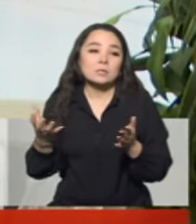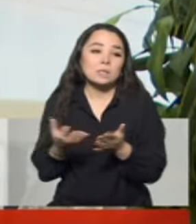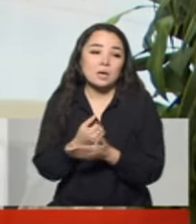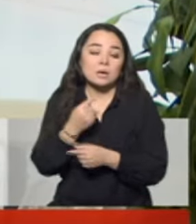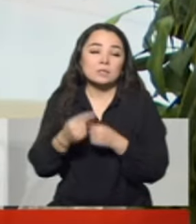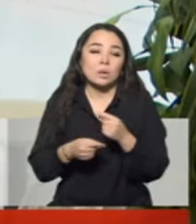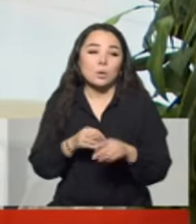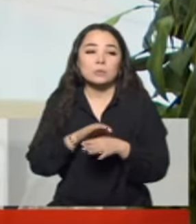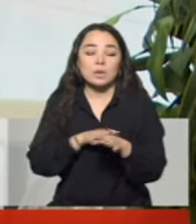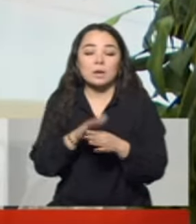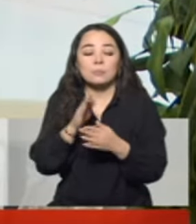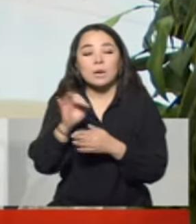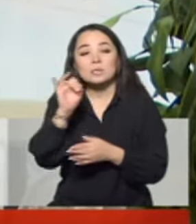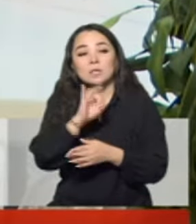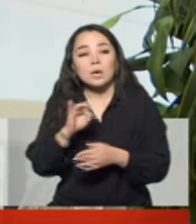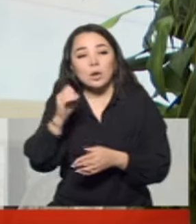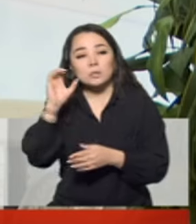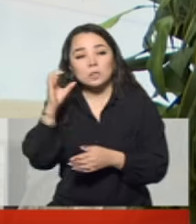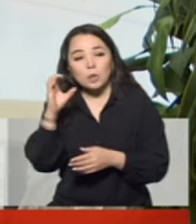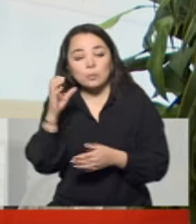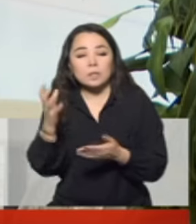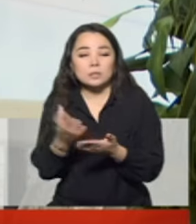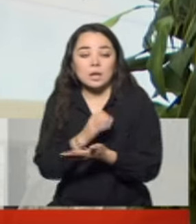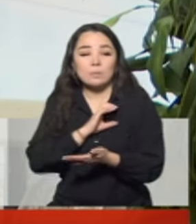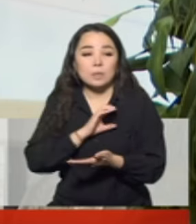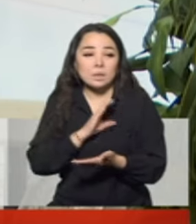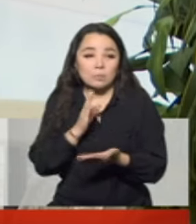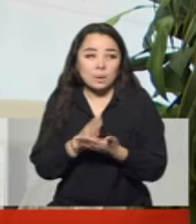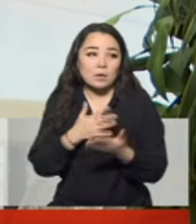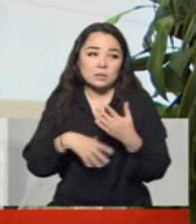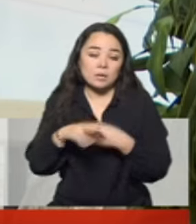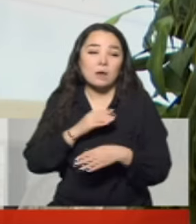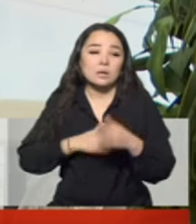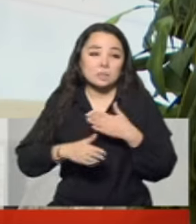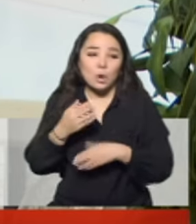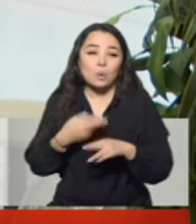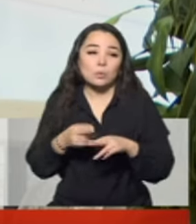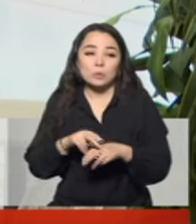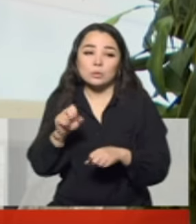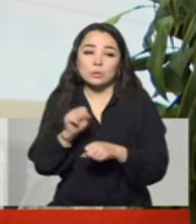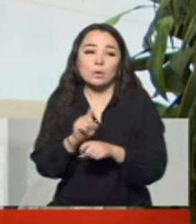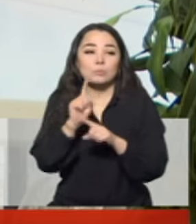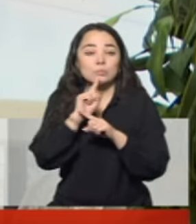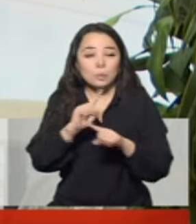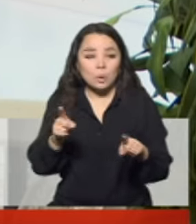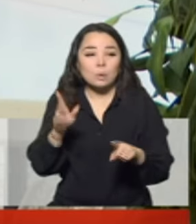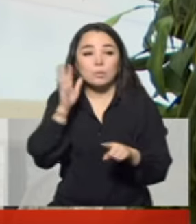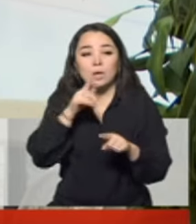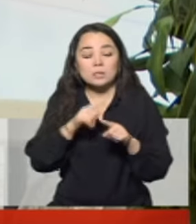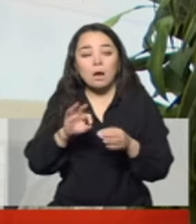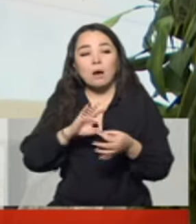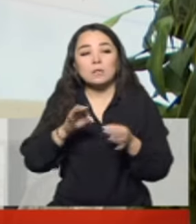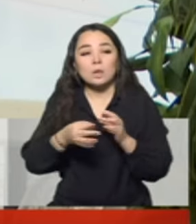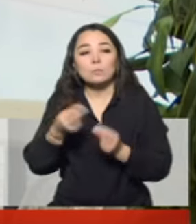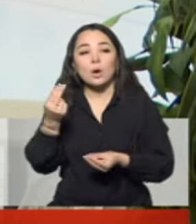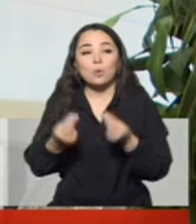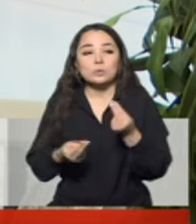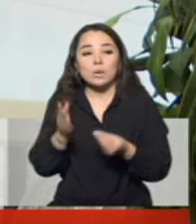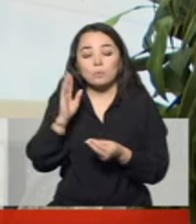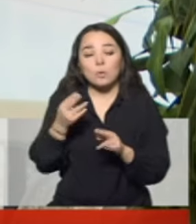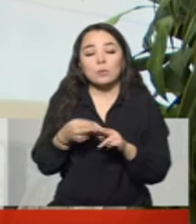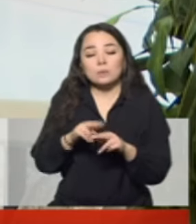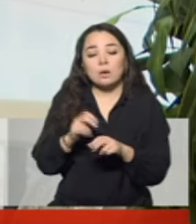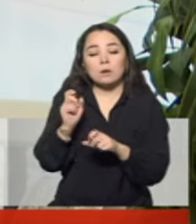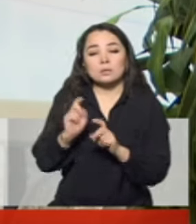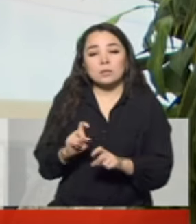Өткен әлем чемпионатында тарихи күміс медальді жеңіп алдым. Бәрі риза. Дегенмен мұнымен тоқтамаймыз. Алдымызда олимпиада келе жатыр.